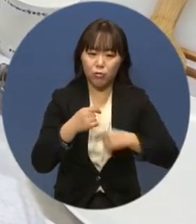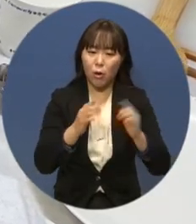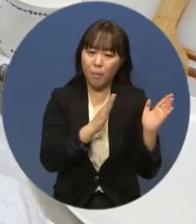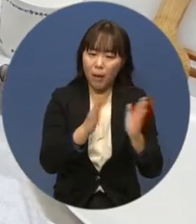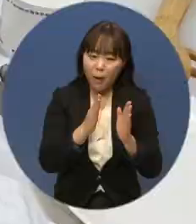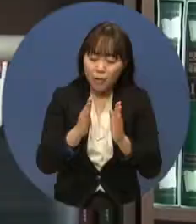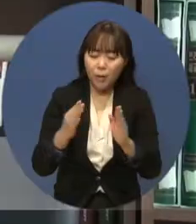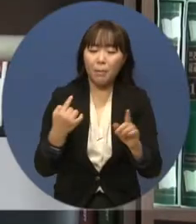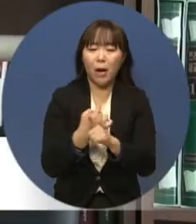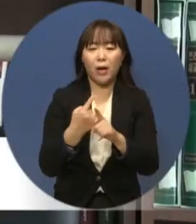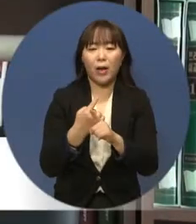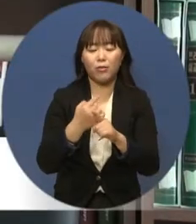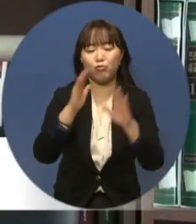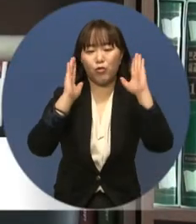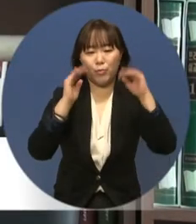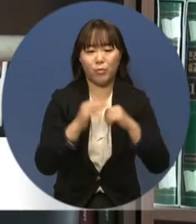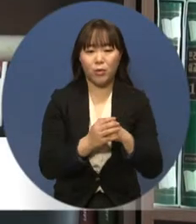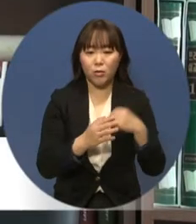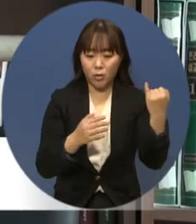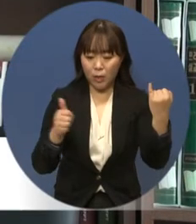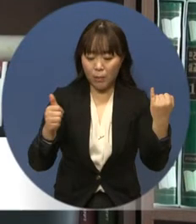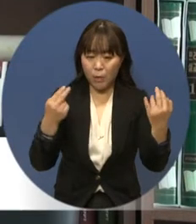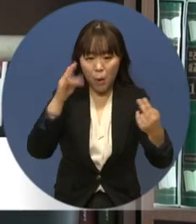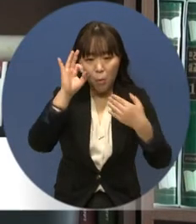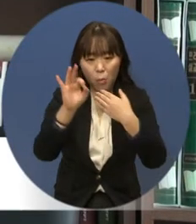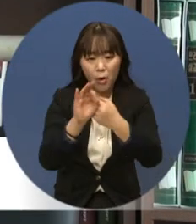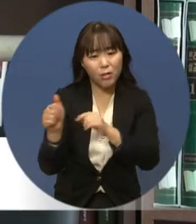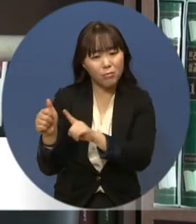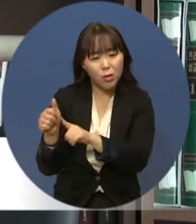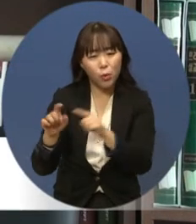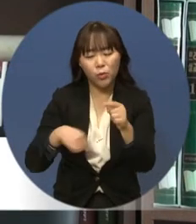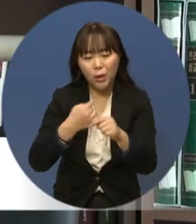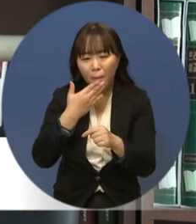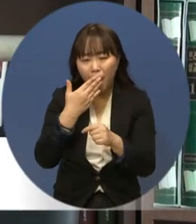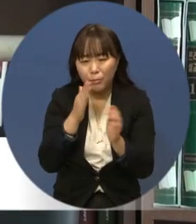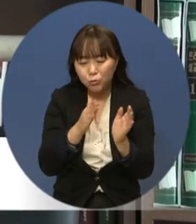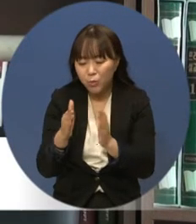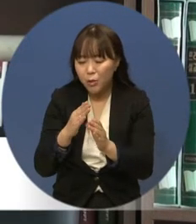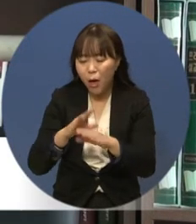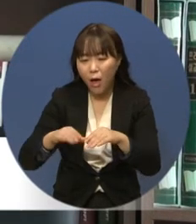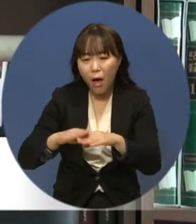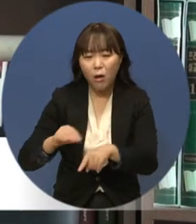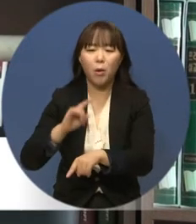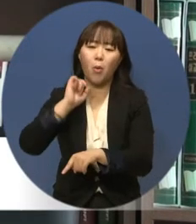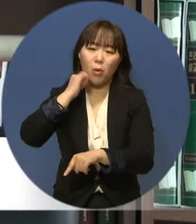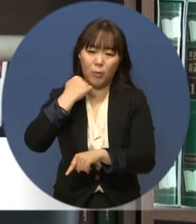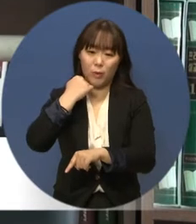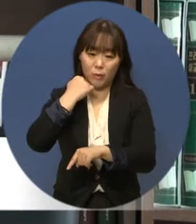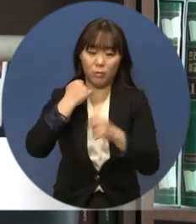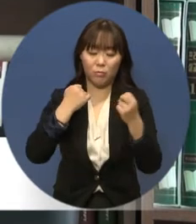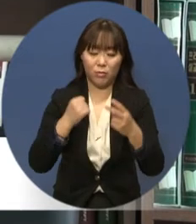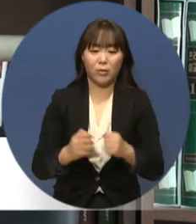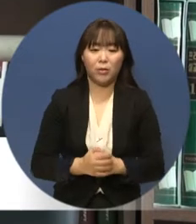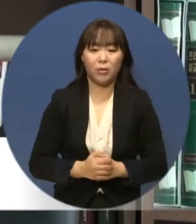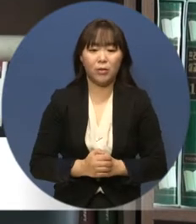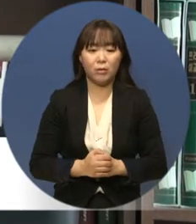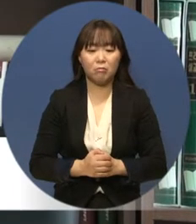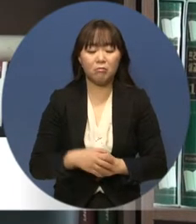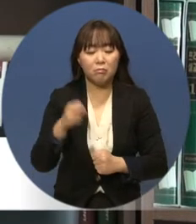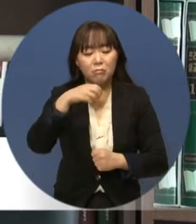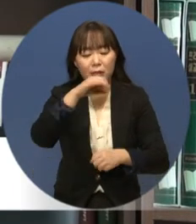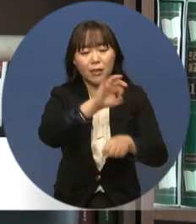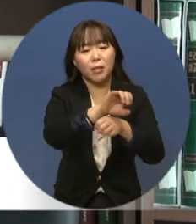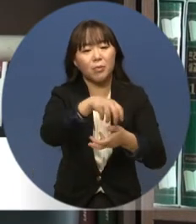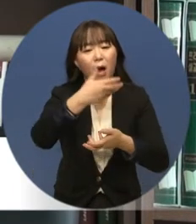수업입니다 여성에 비해 남성들은 홀로 끼니를 해결하는 것이 어렵다는 점과 인스턴트